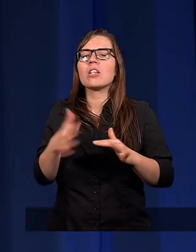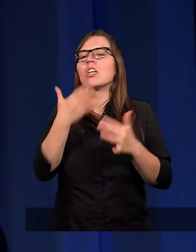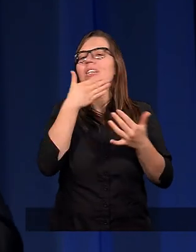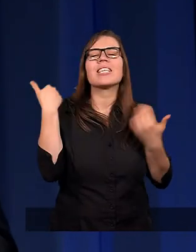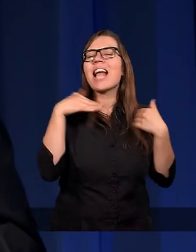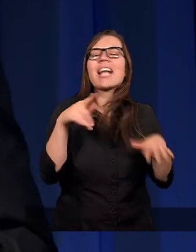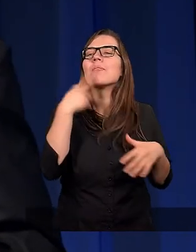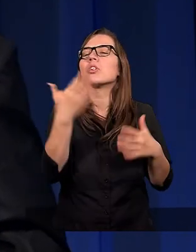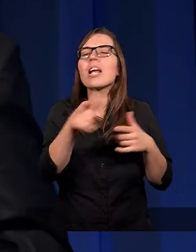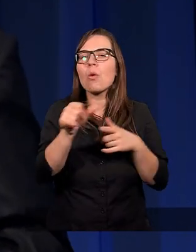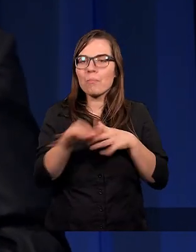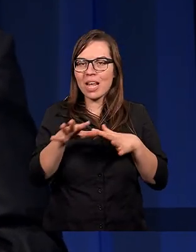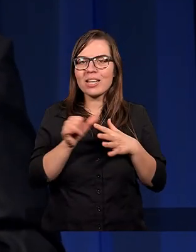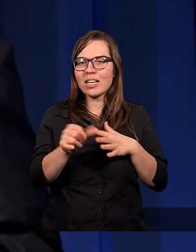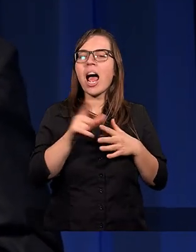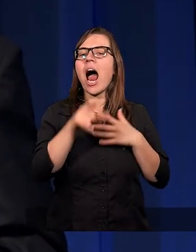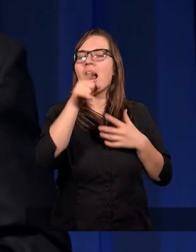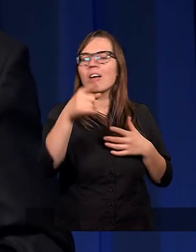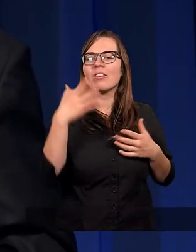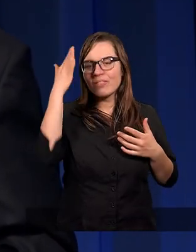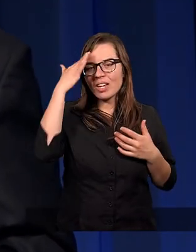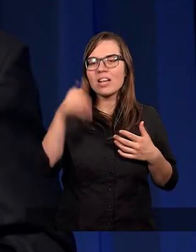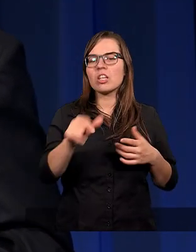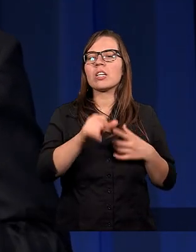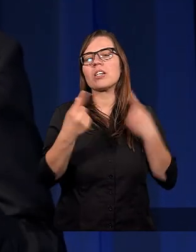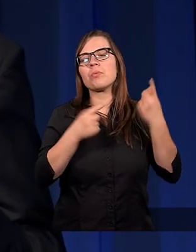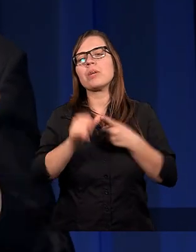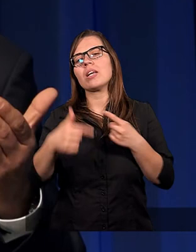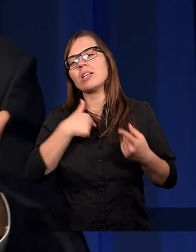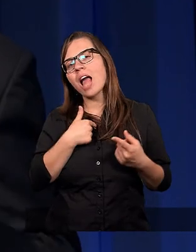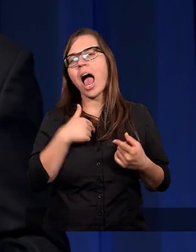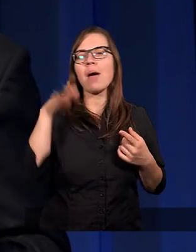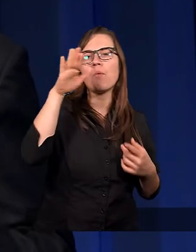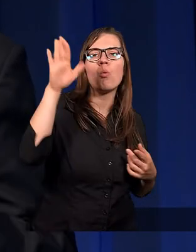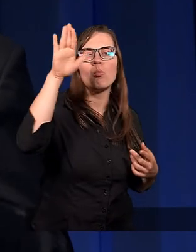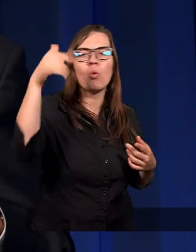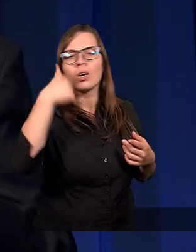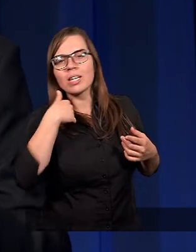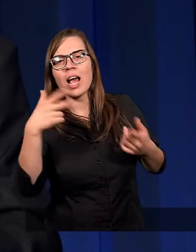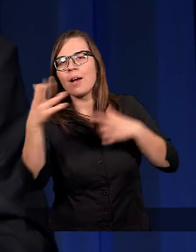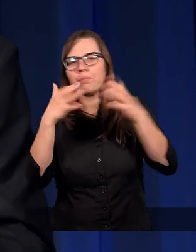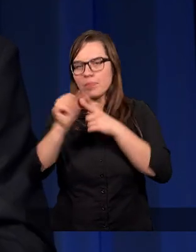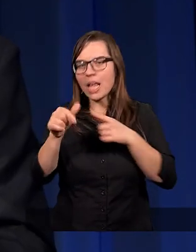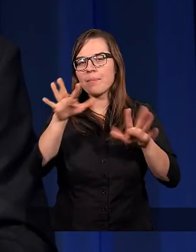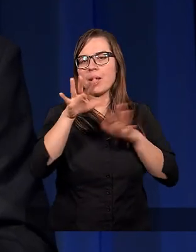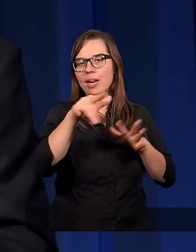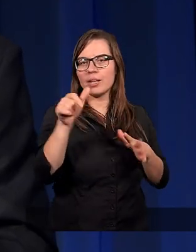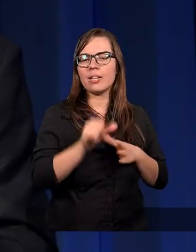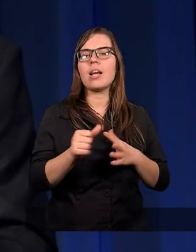gdzie to miejsce jest. Ale jest to sytuacja, kiedy jestem ja i Bóg. Bóg i ja i nikt więcej.